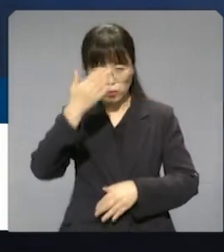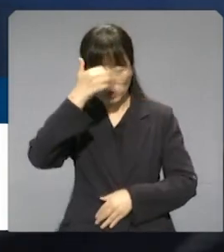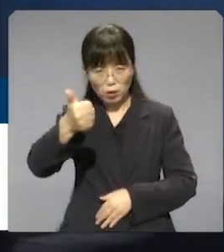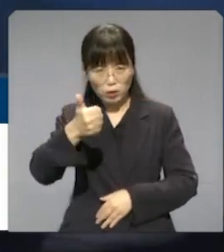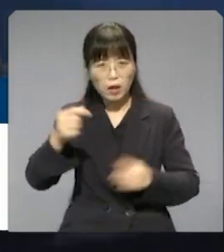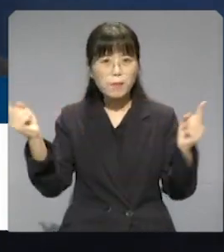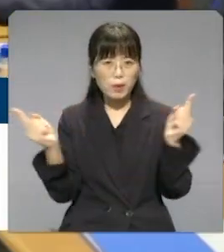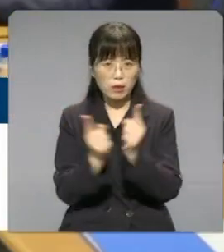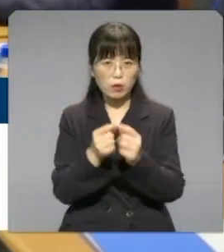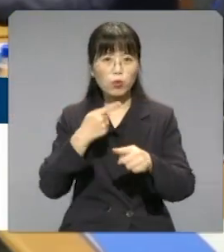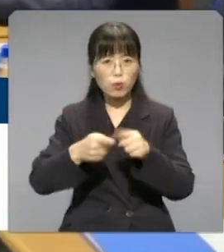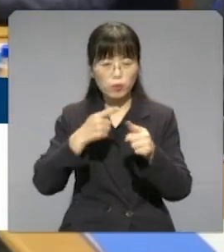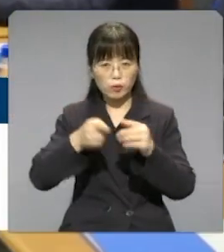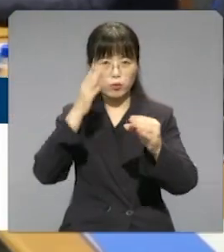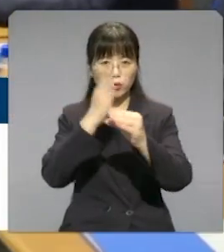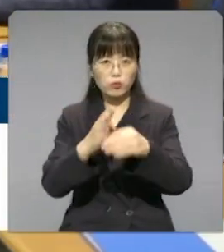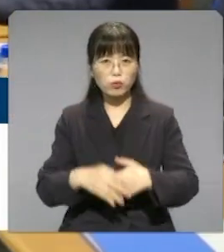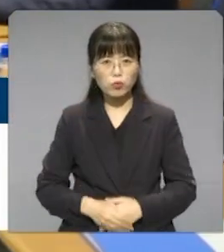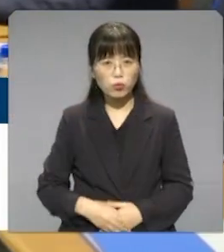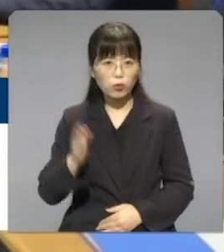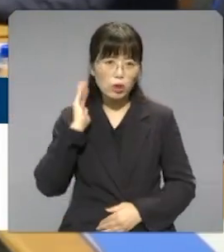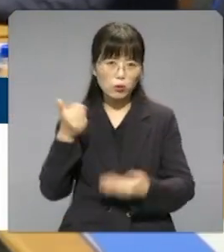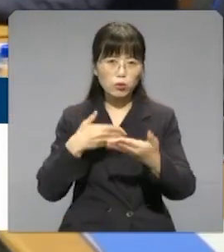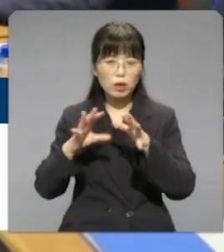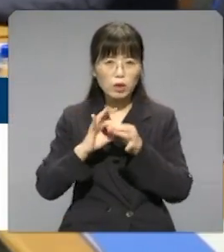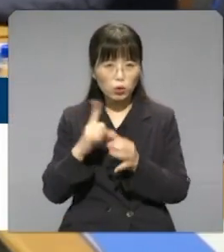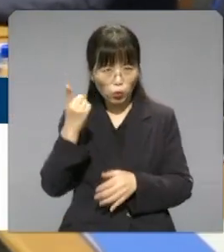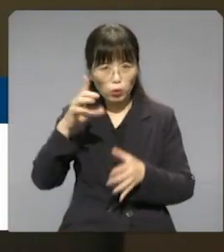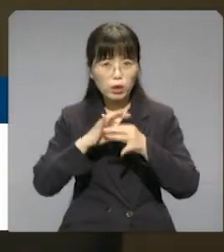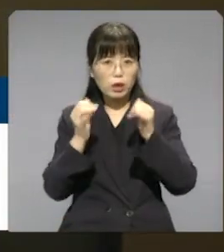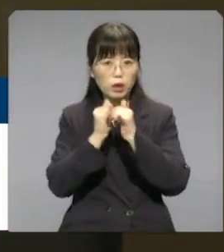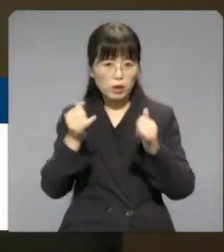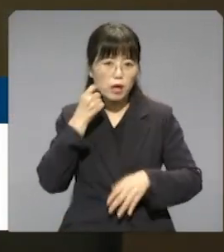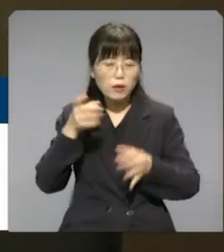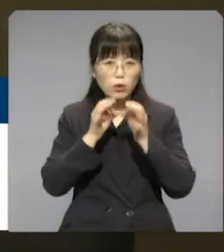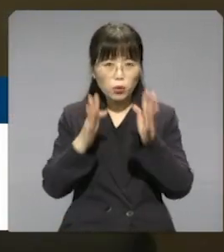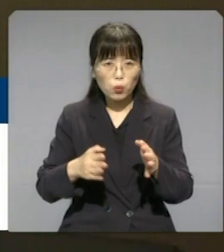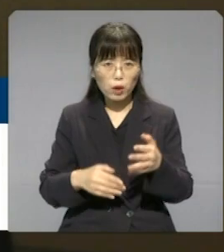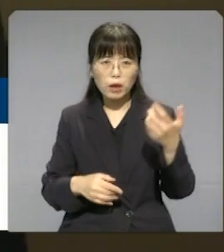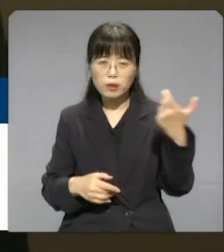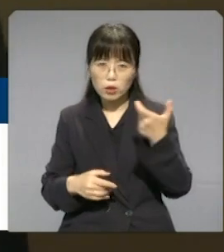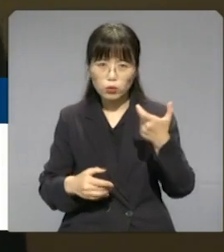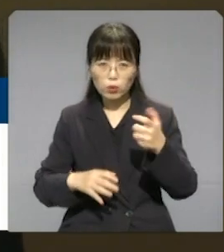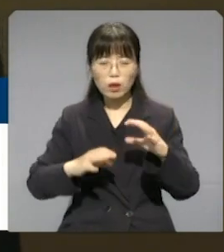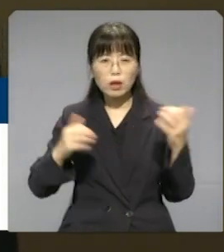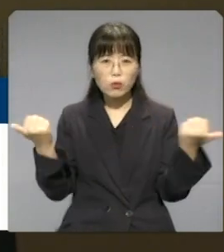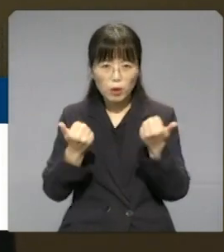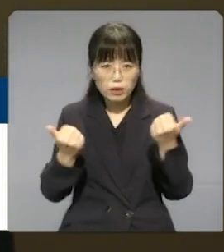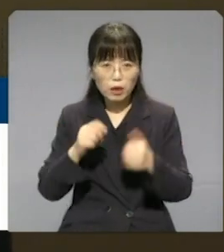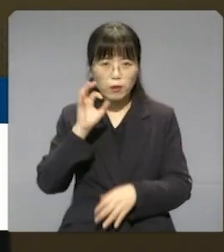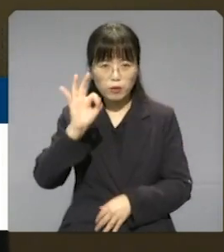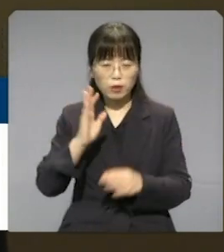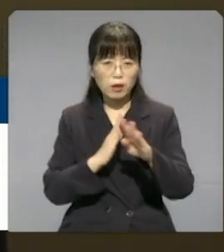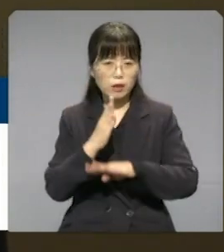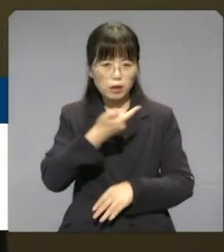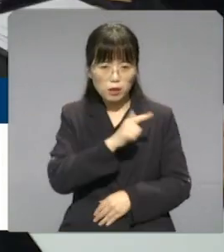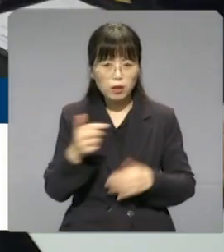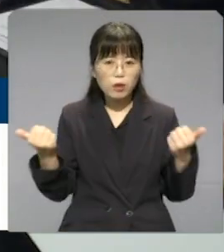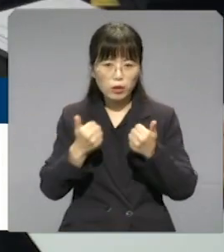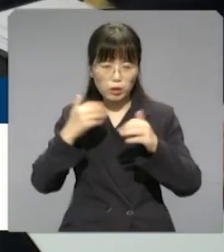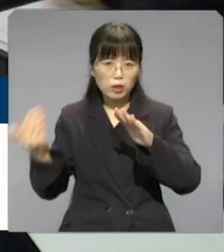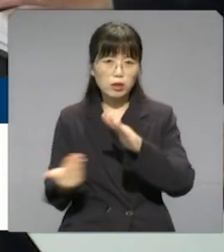정상과 만난 것으로 풀이됩니다. 대통령실 고위 관계자는 한 달 동안 60개의 양자회담, 10개 이상의